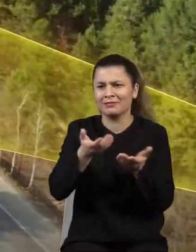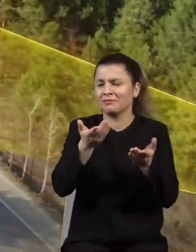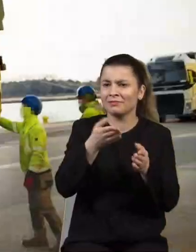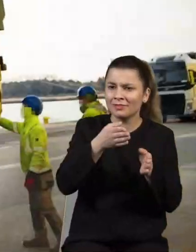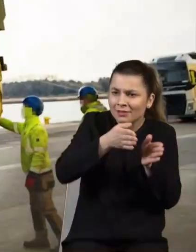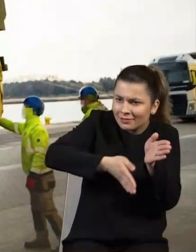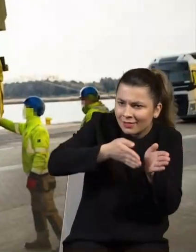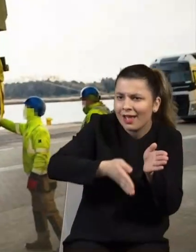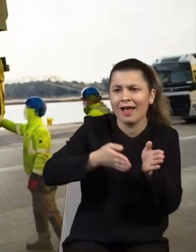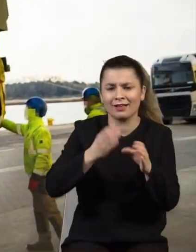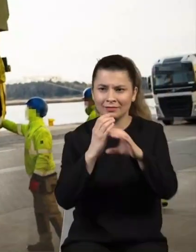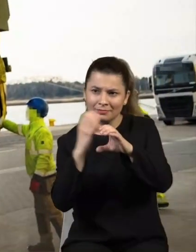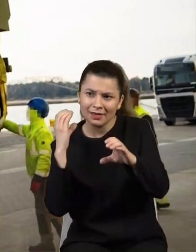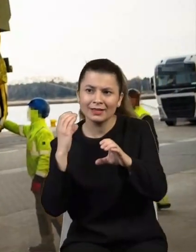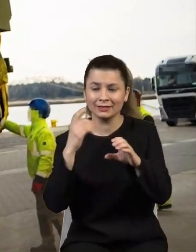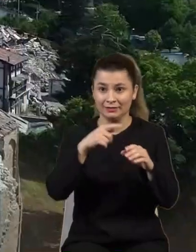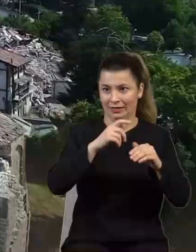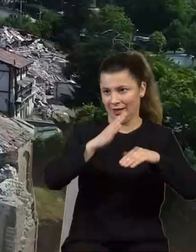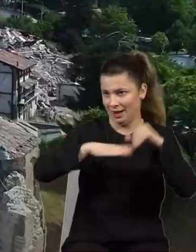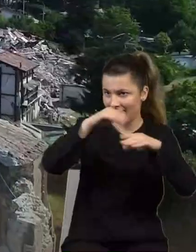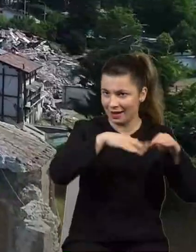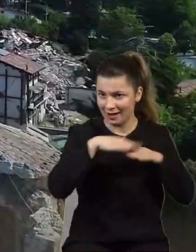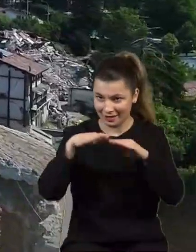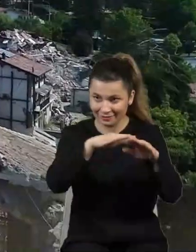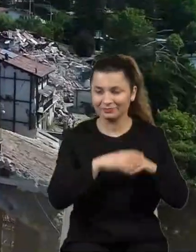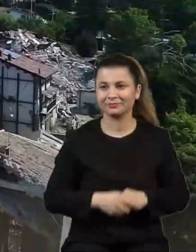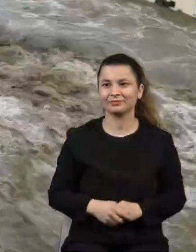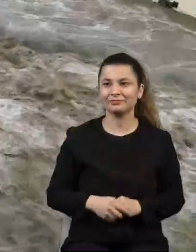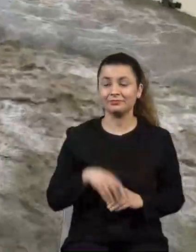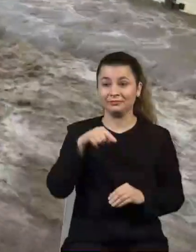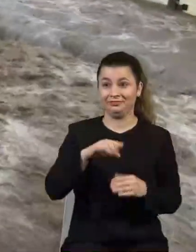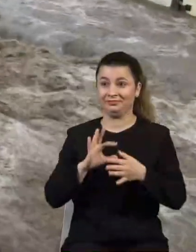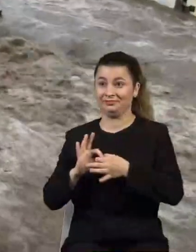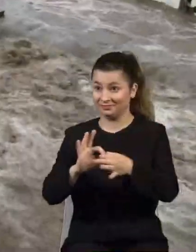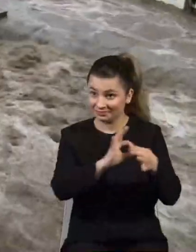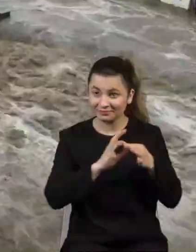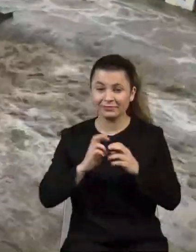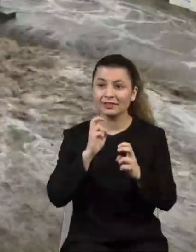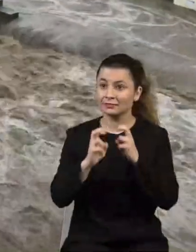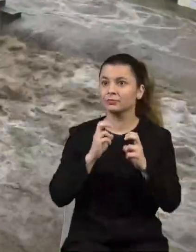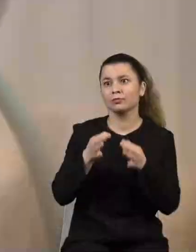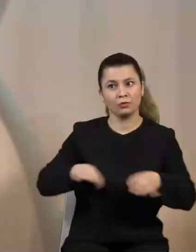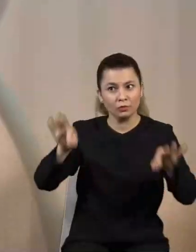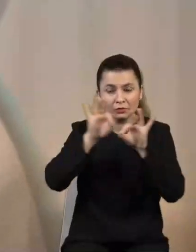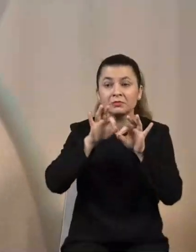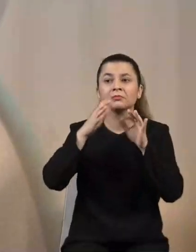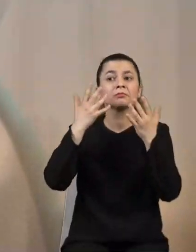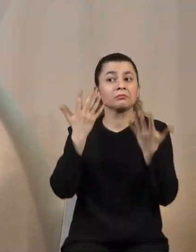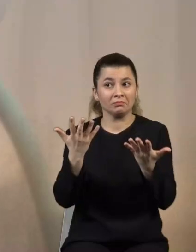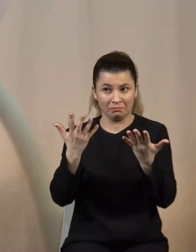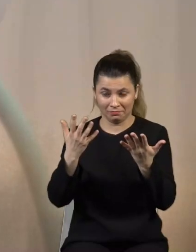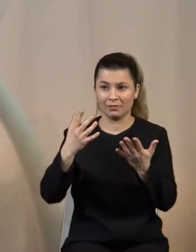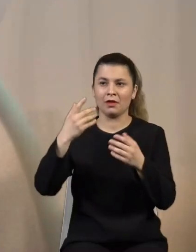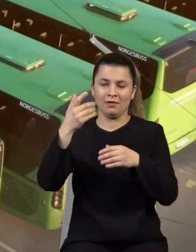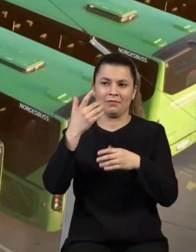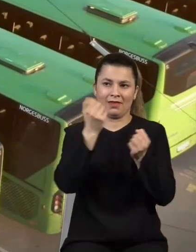sieci transportowych staje się ważny z jeszcze jednego powodu – bezpieczeństwa i odporności. Kolejnym